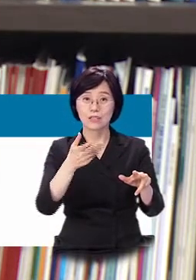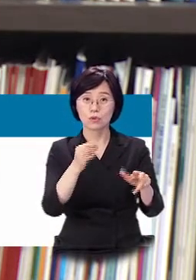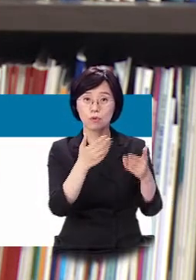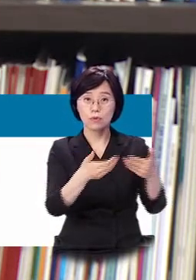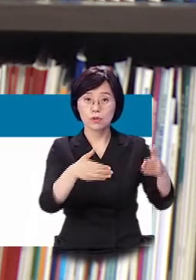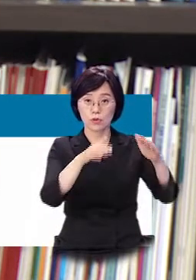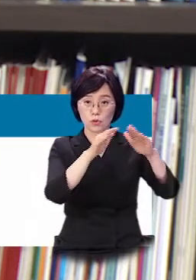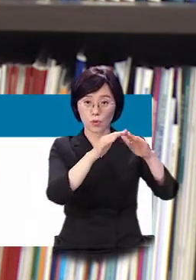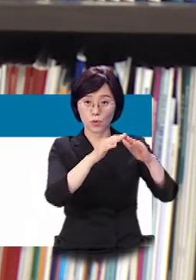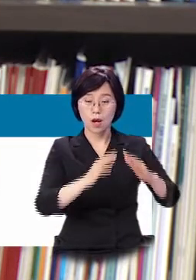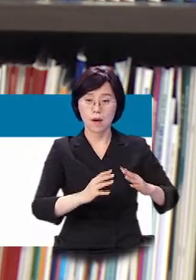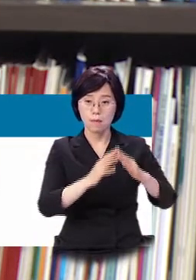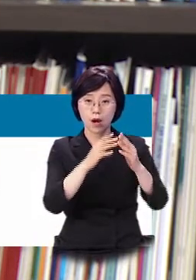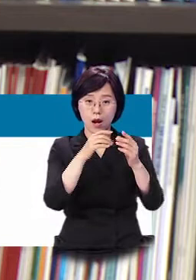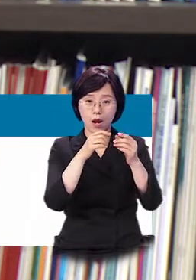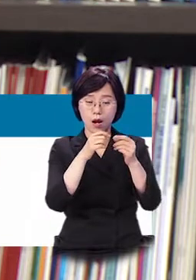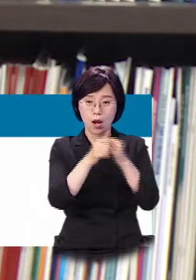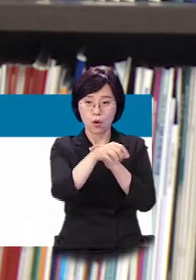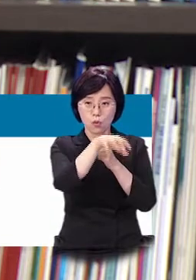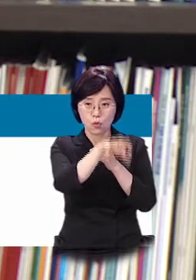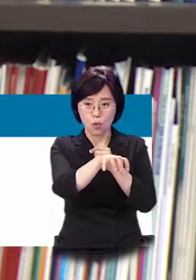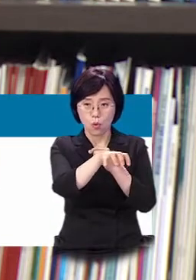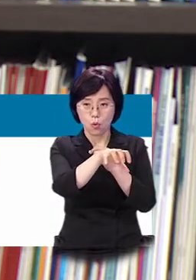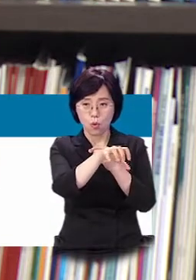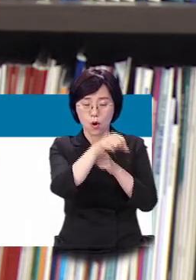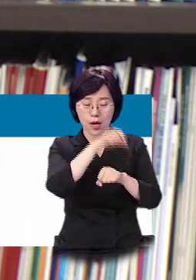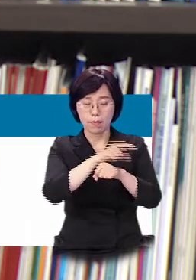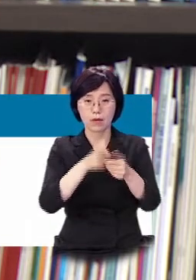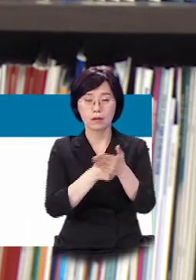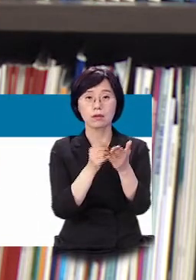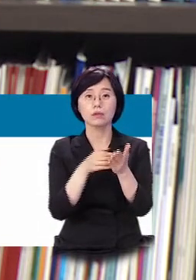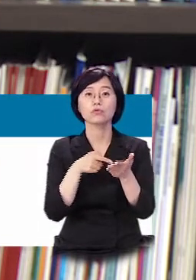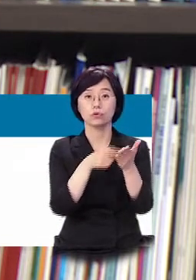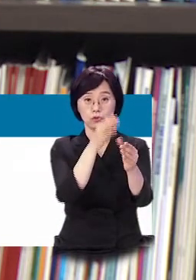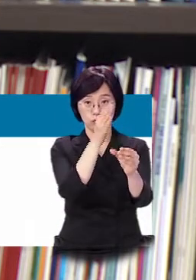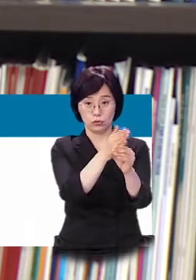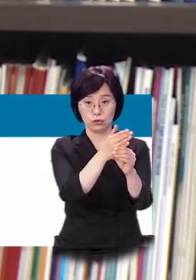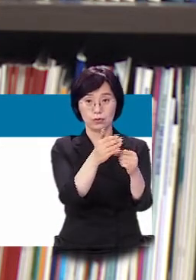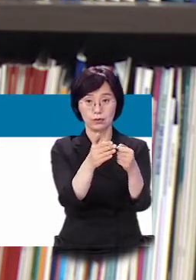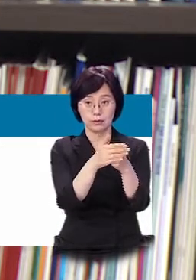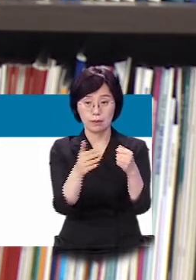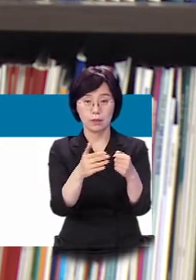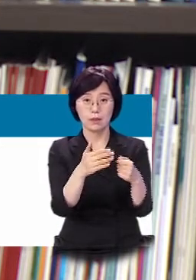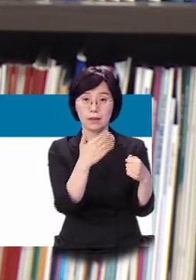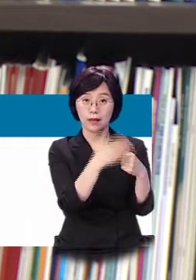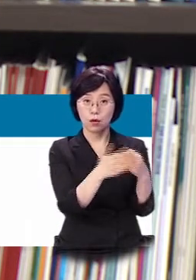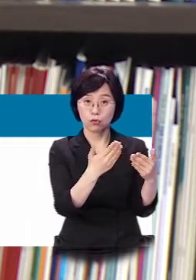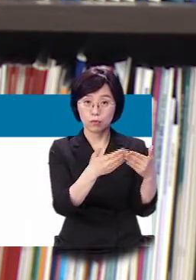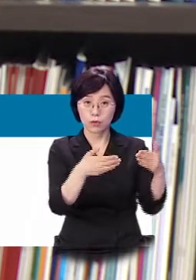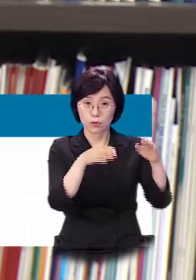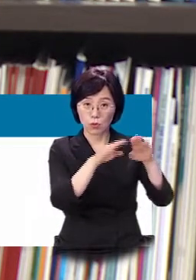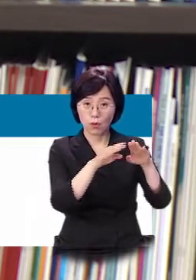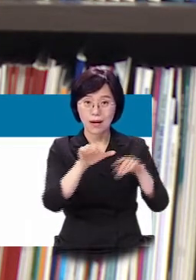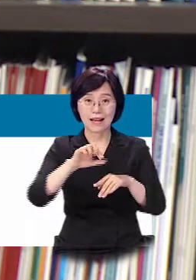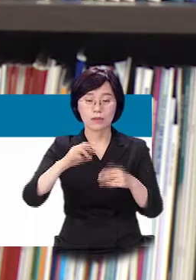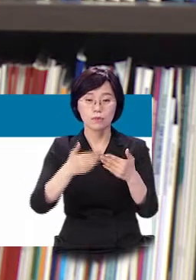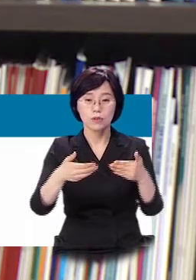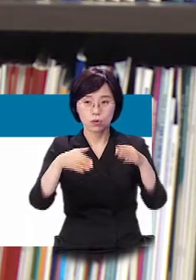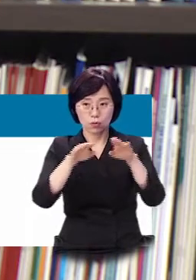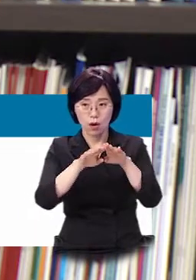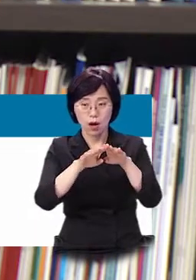분이 배 구해 줘 입지 하기에는 이미 결정이 되고 2g 되고 있습니다 그래서 대구미술관 또 간송